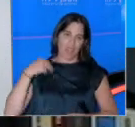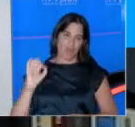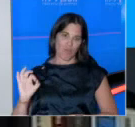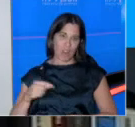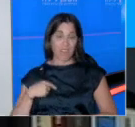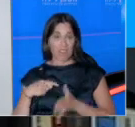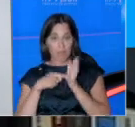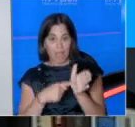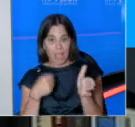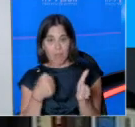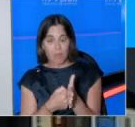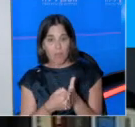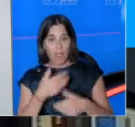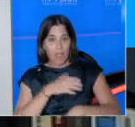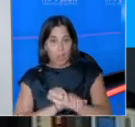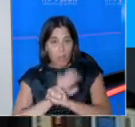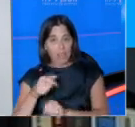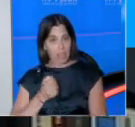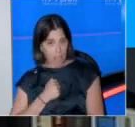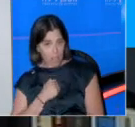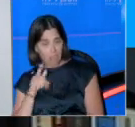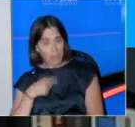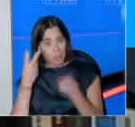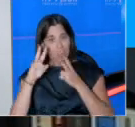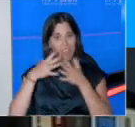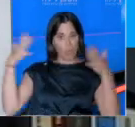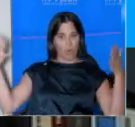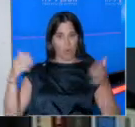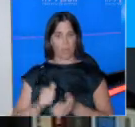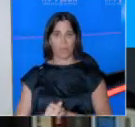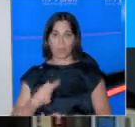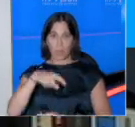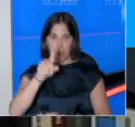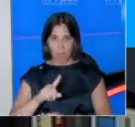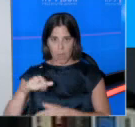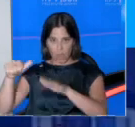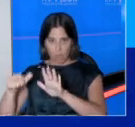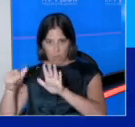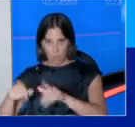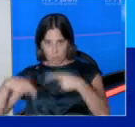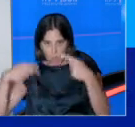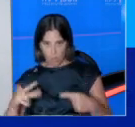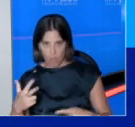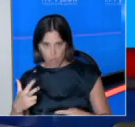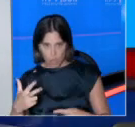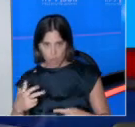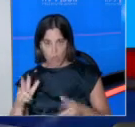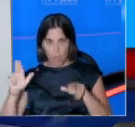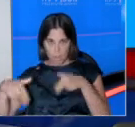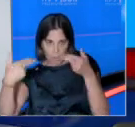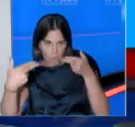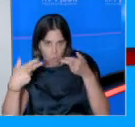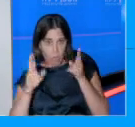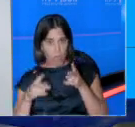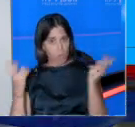מראה בסוף עד כמה כדורגל הוא גם דת, אבל הוא גדול מכל דת אחרת. בראשון ליוני, יום שלישי, זה בזום,